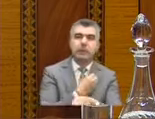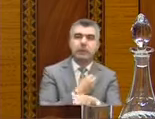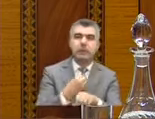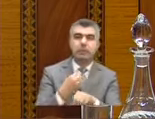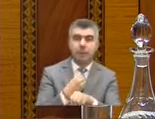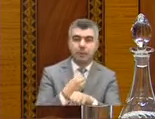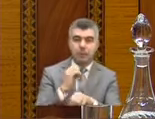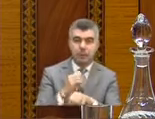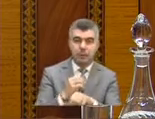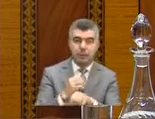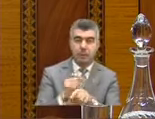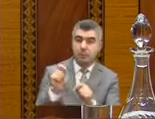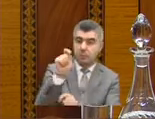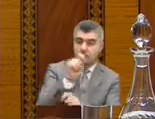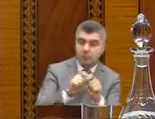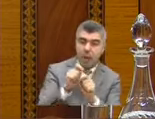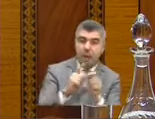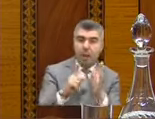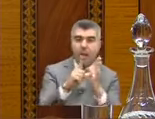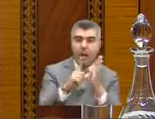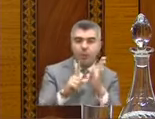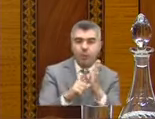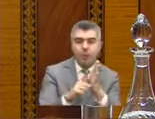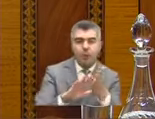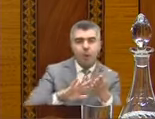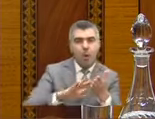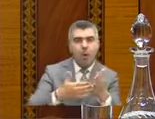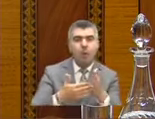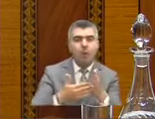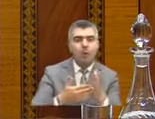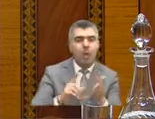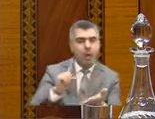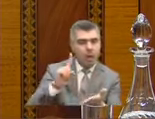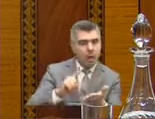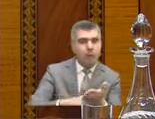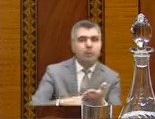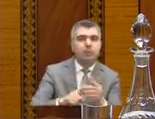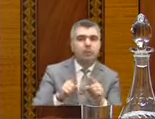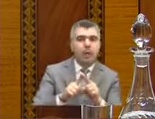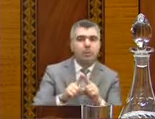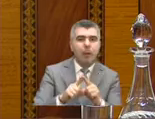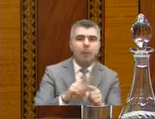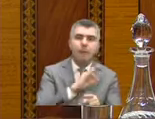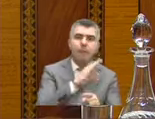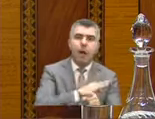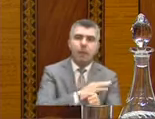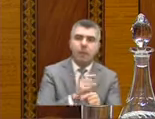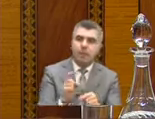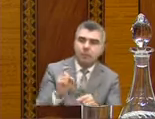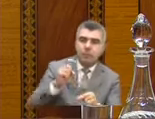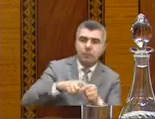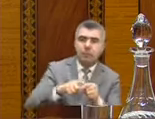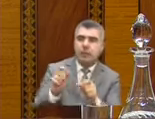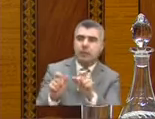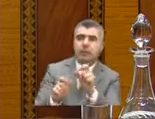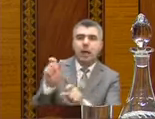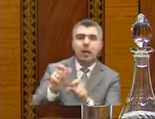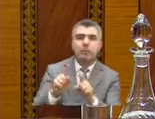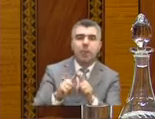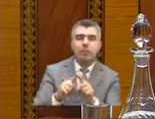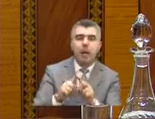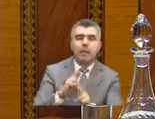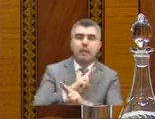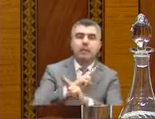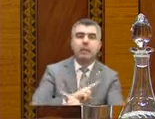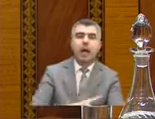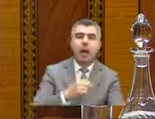وضع الإطار القانوني والتنظيمي للشروع في توسيع قاعدة الانخراط في أنظمة التقاعد،